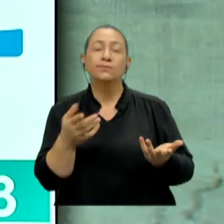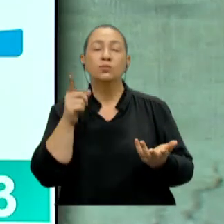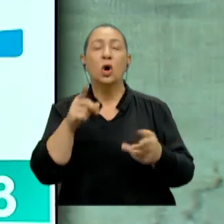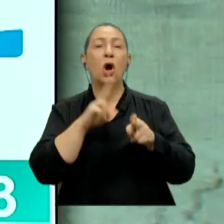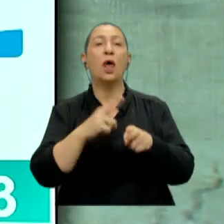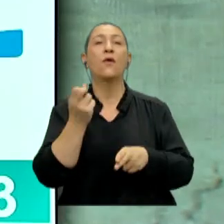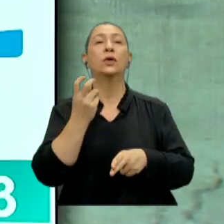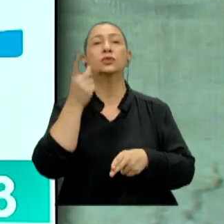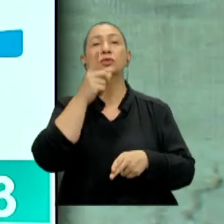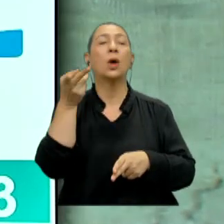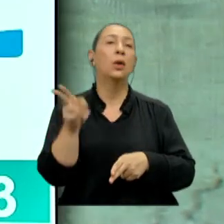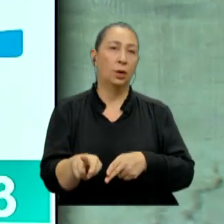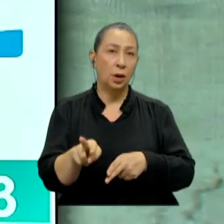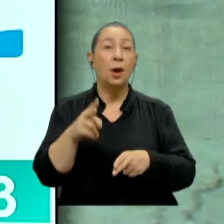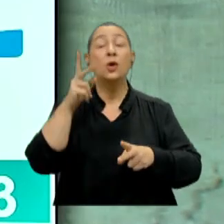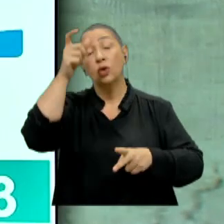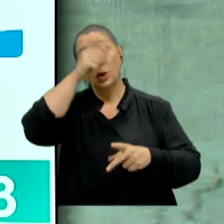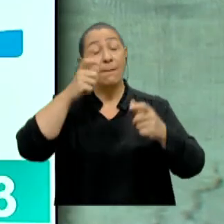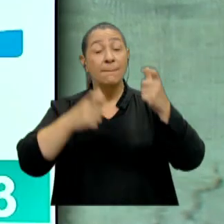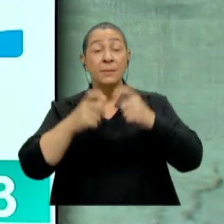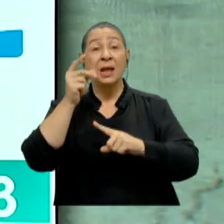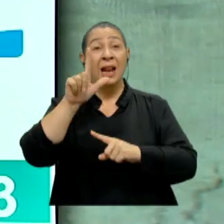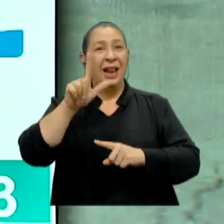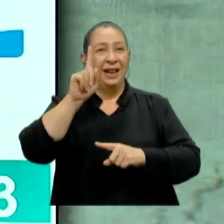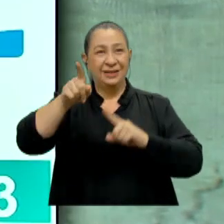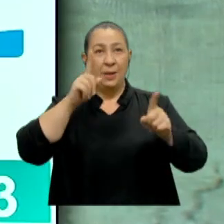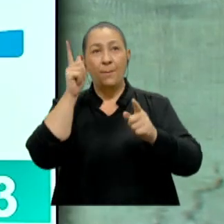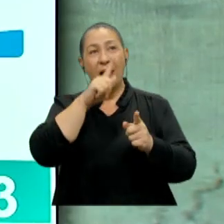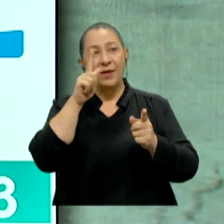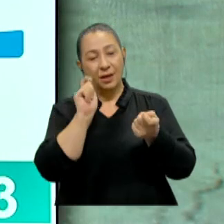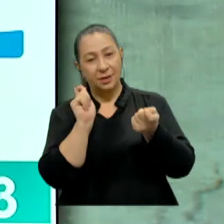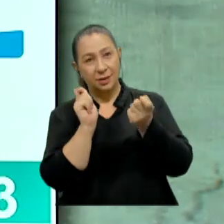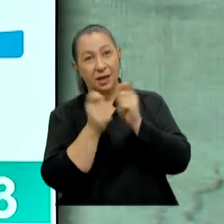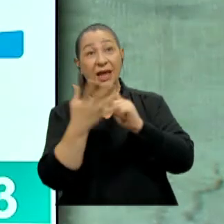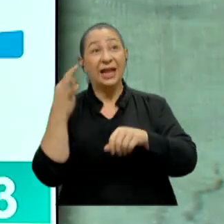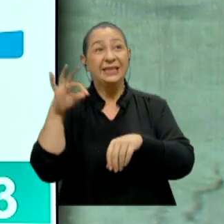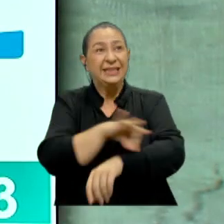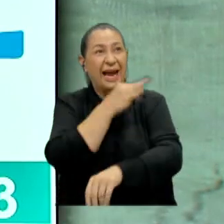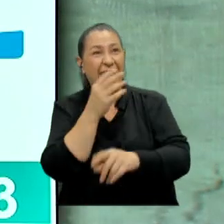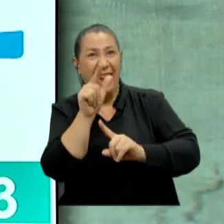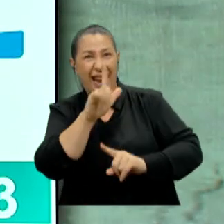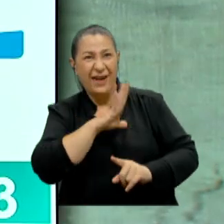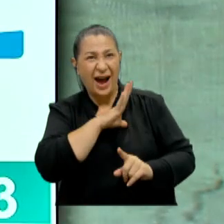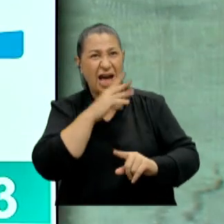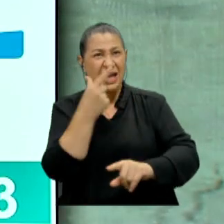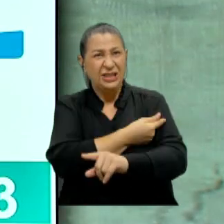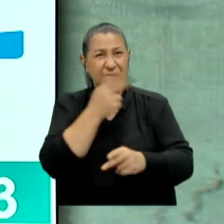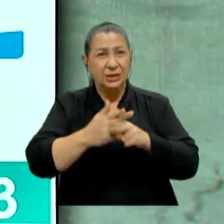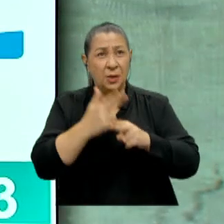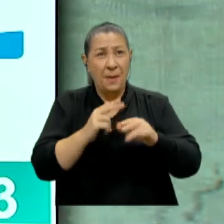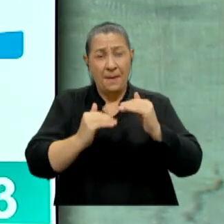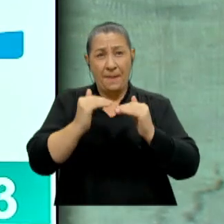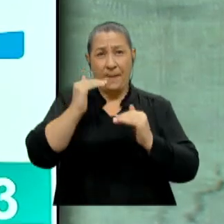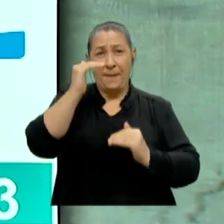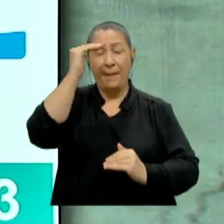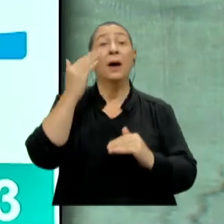virüs nedeniyle kaybettik. Türkiye'de bazı illerde maviye dönme var ve yine sarı olan illerimiz var. Aşılanma hızı daha da